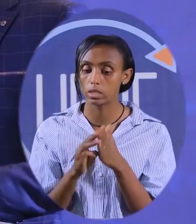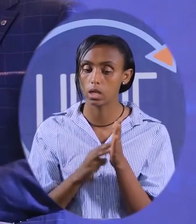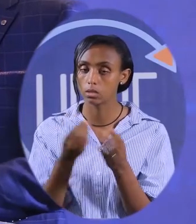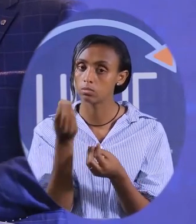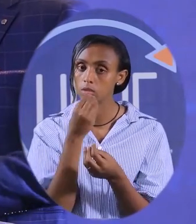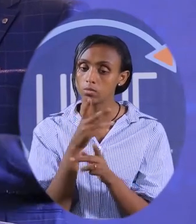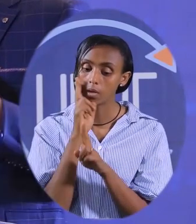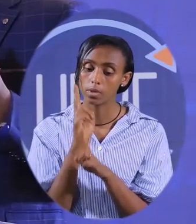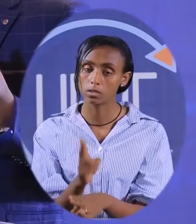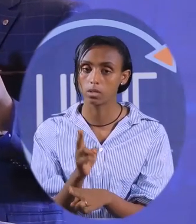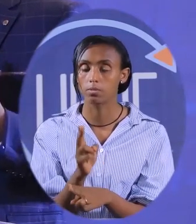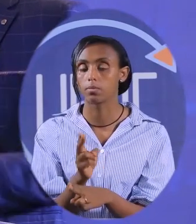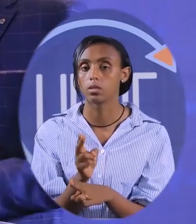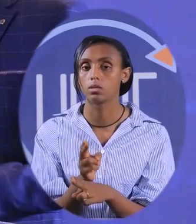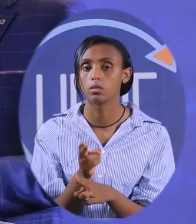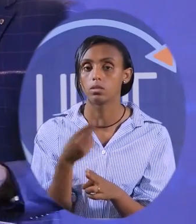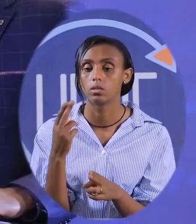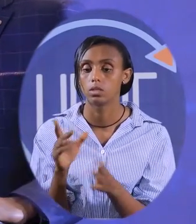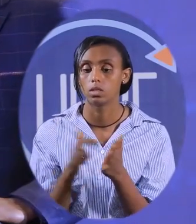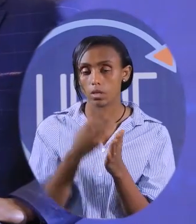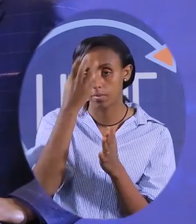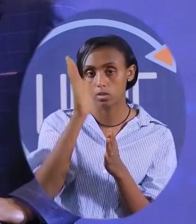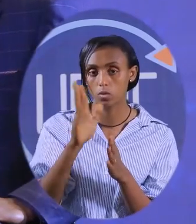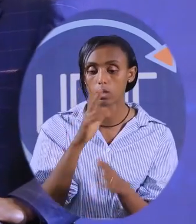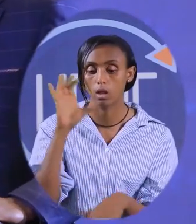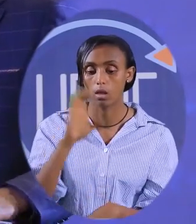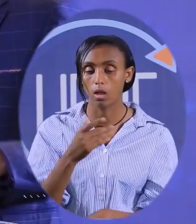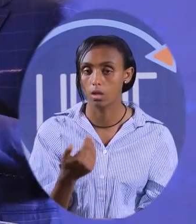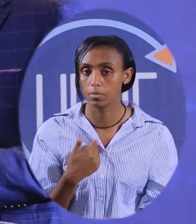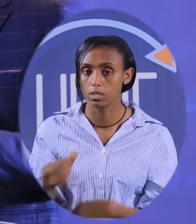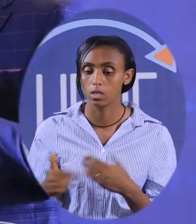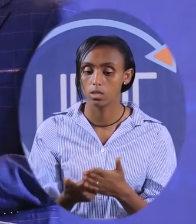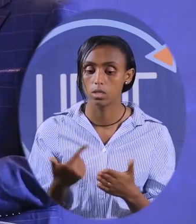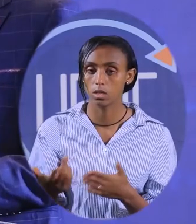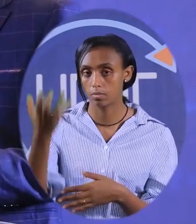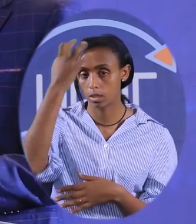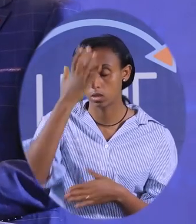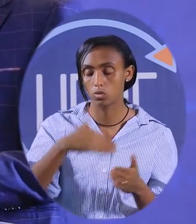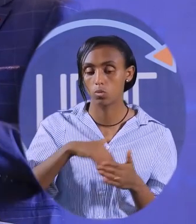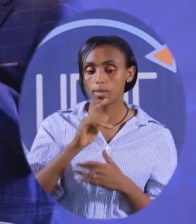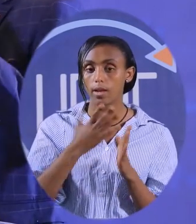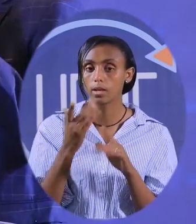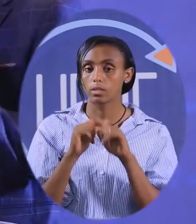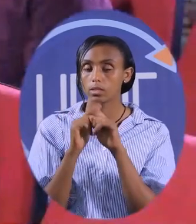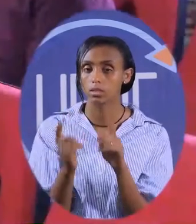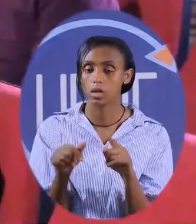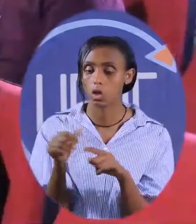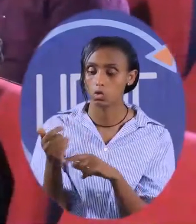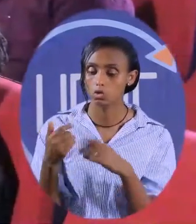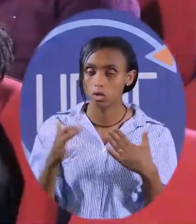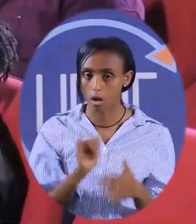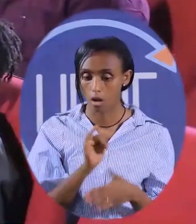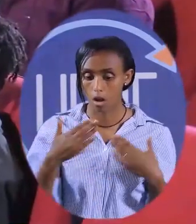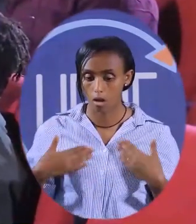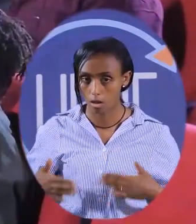ምግብ የማስከበር ህገ መንግስታዊም ግዴታ አለበት ማለት ነው ስለዚህ ያንን መንግስት ይወጣል ነገር ግን ሌሎች